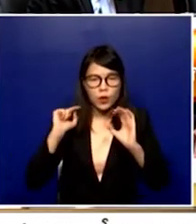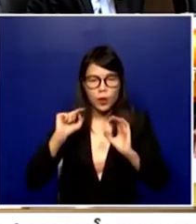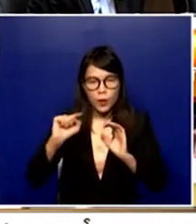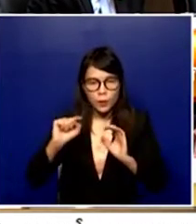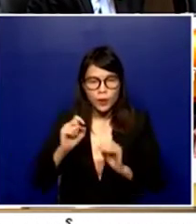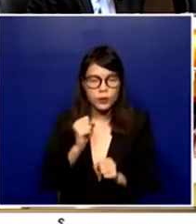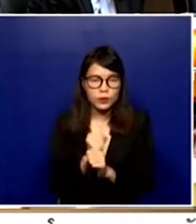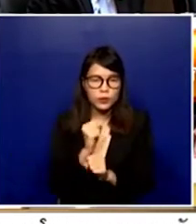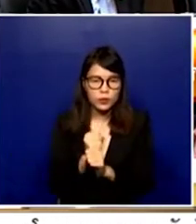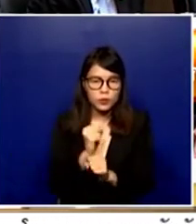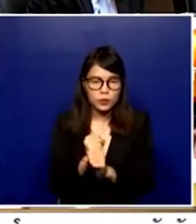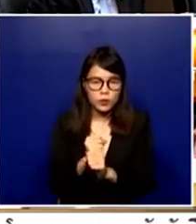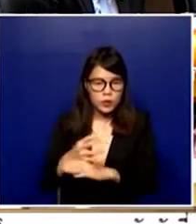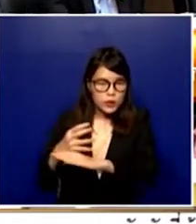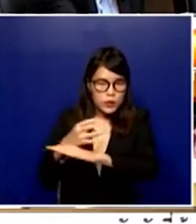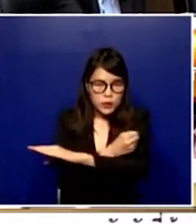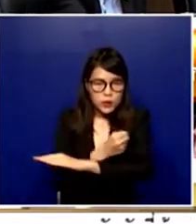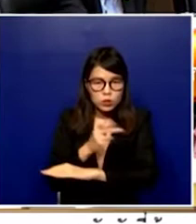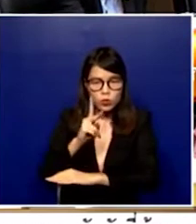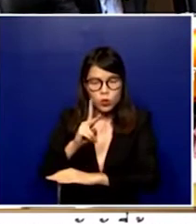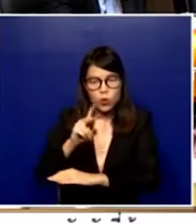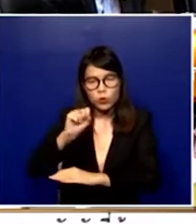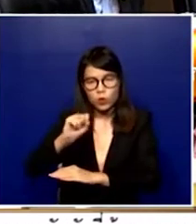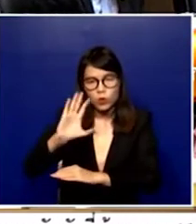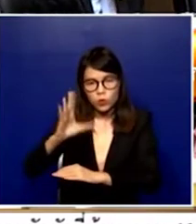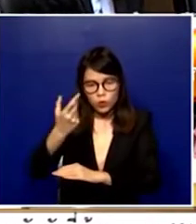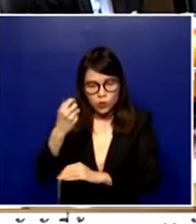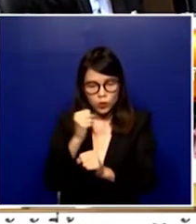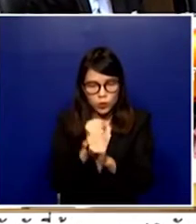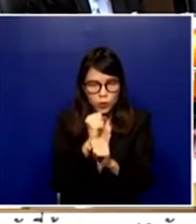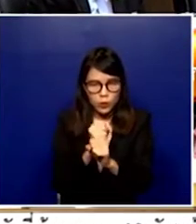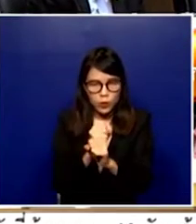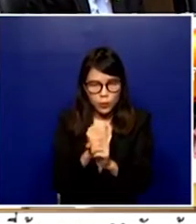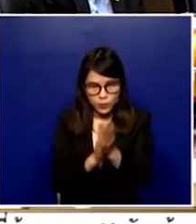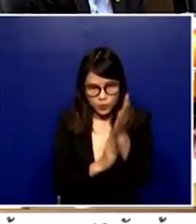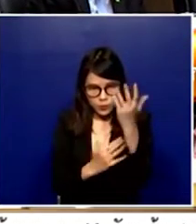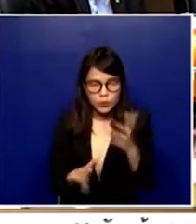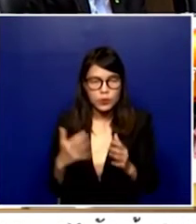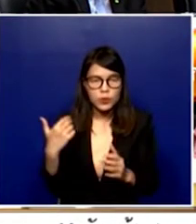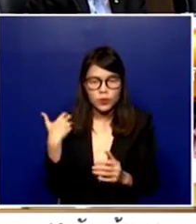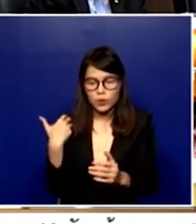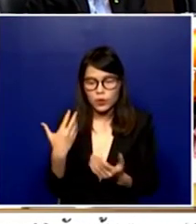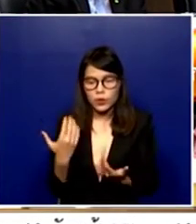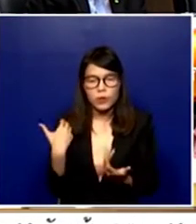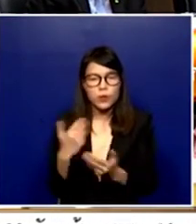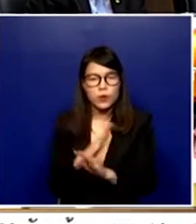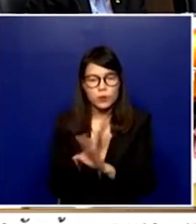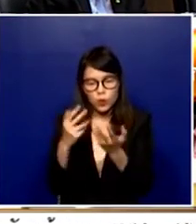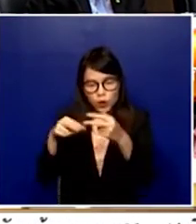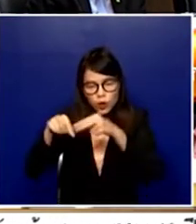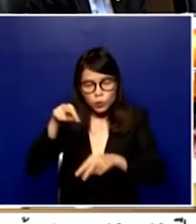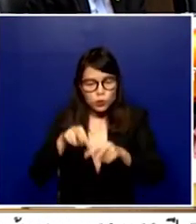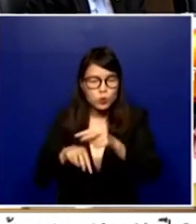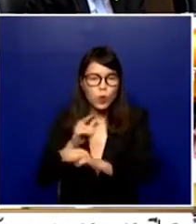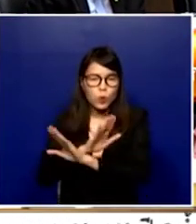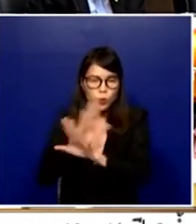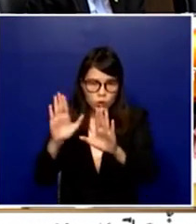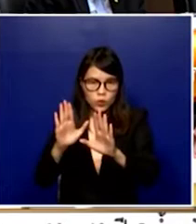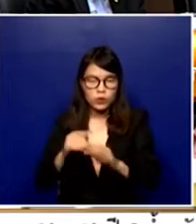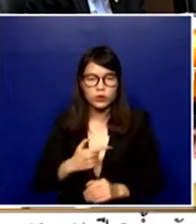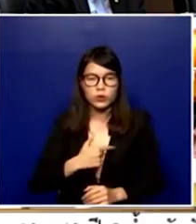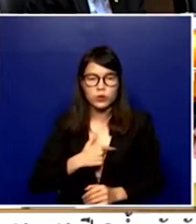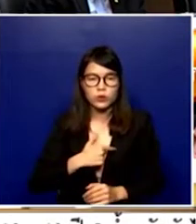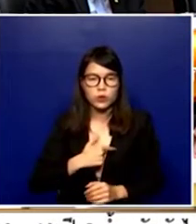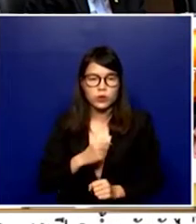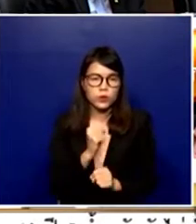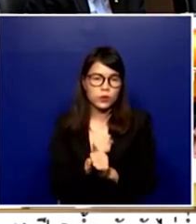ยืดอำนาจค.ส.ช. เป็เวลาหลายปีทำใหท่านพ้นจากการตรวจสอบใดๆทั้งสิ้น และทำให้เกิดความประมา